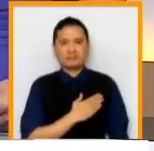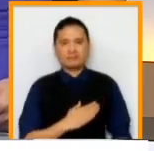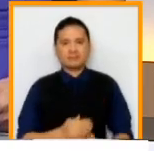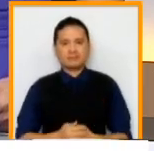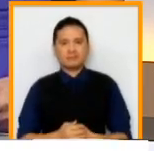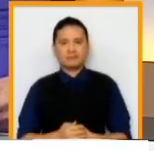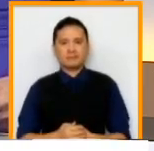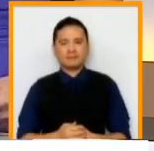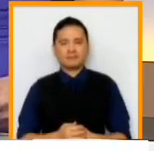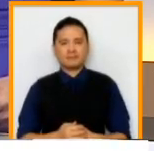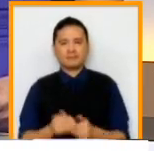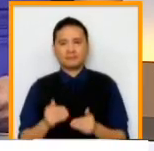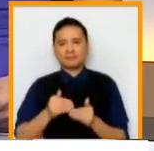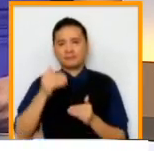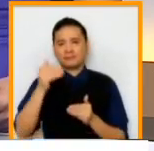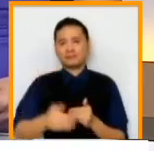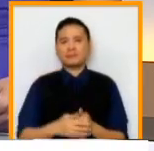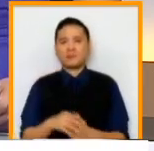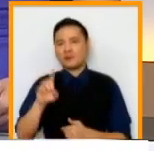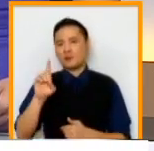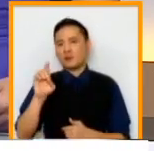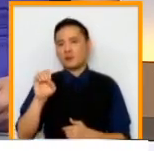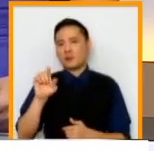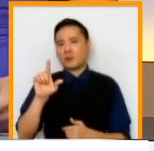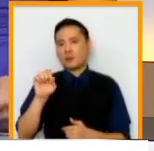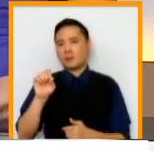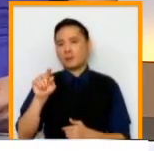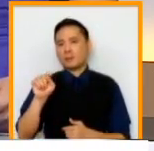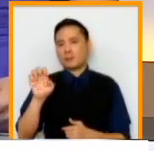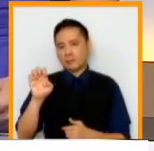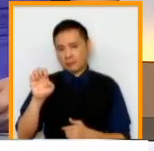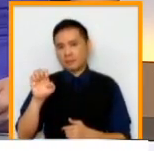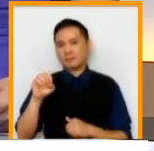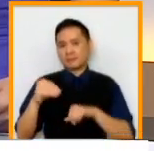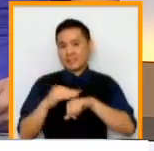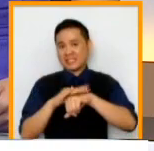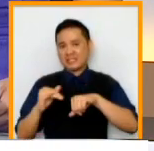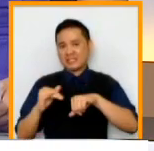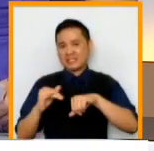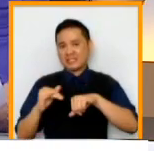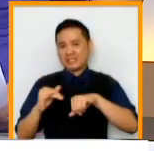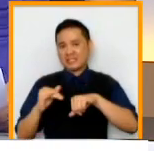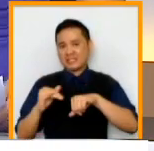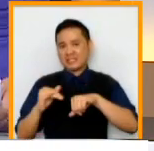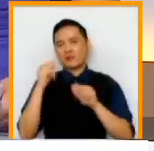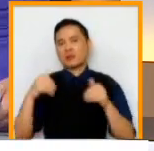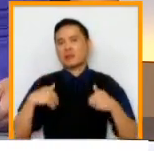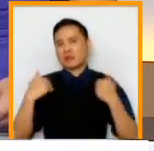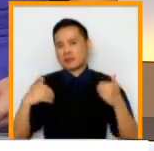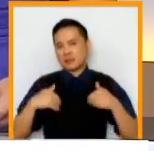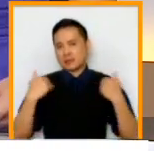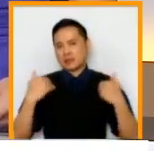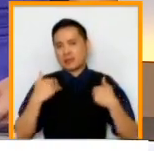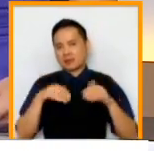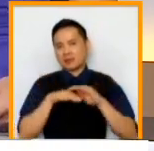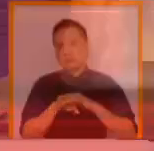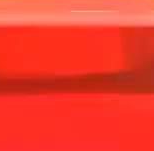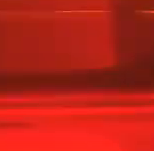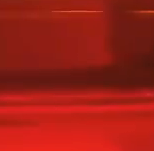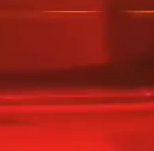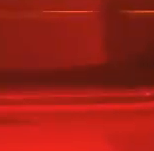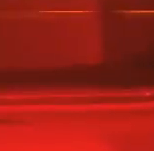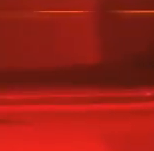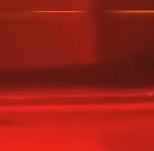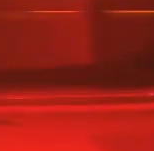Bawal na pumasok sa Dolomite Beach ang mga batang edad 12 taon pababa simula ngayong araw. Mula sa Maynila, may unang balita live